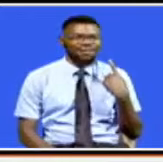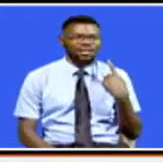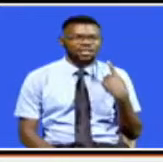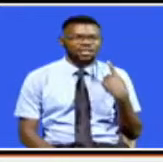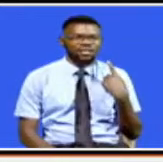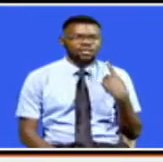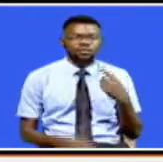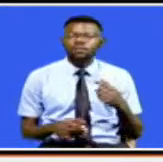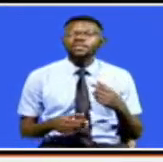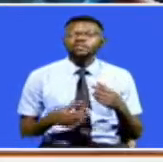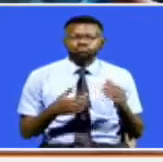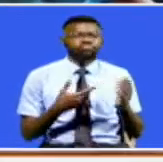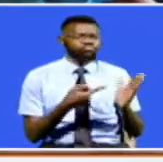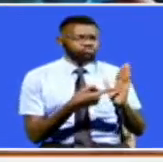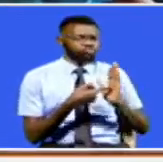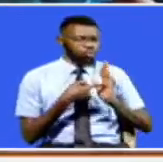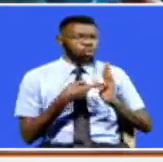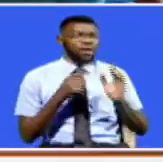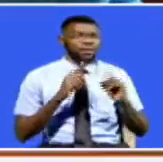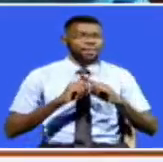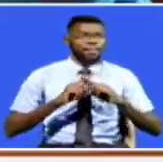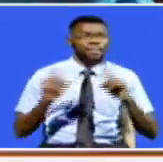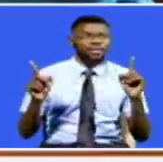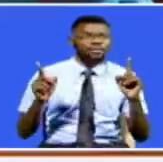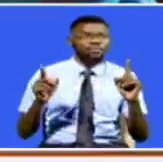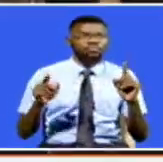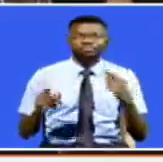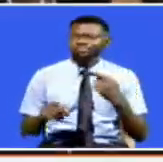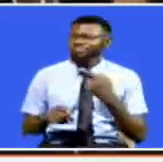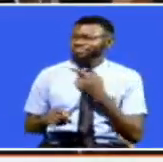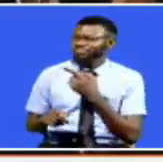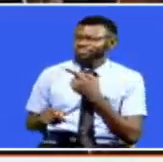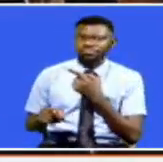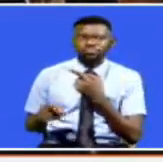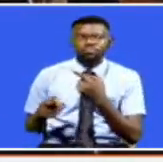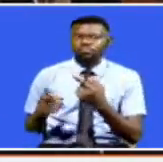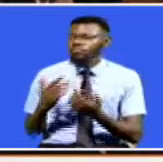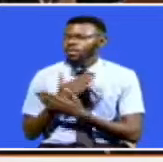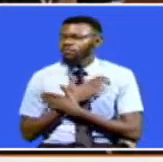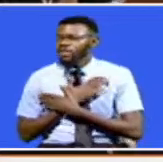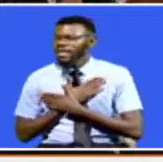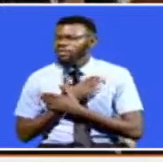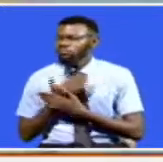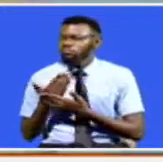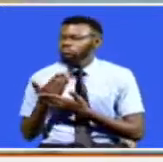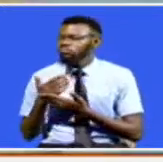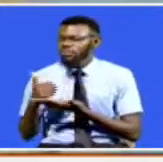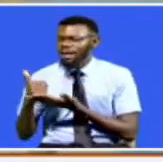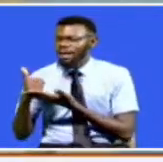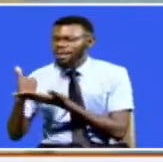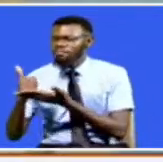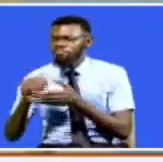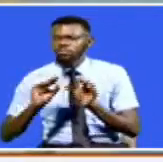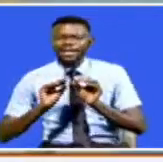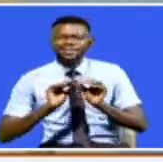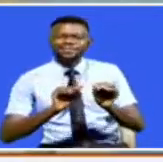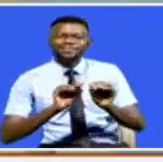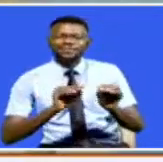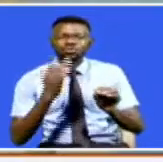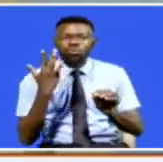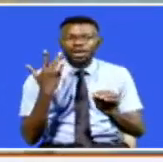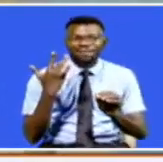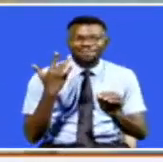ananionyesha alafu naelewa. Lakini ni kwa nini Fatuma Ahmed anategemea wenzake wamfunze? In terms of their